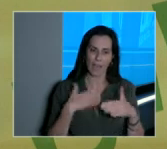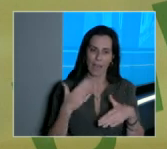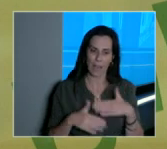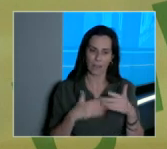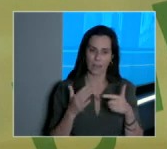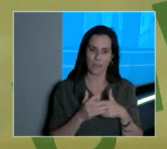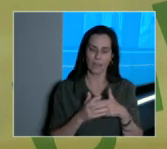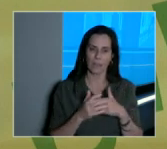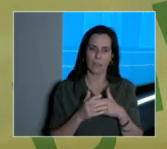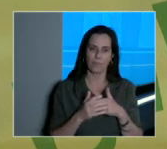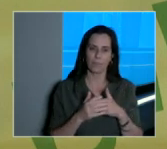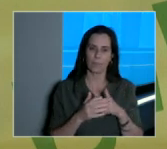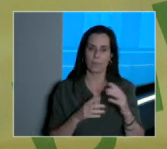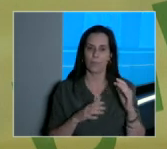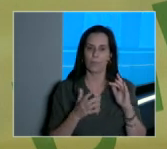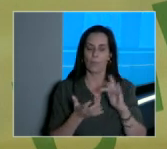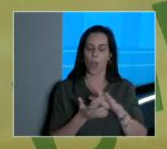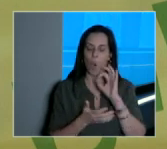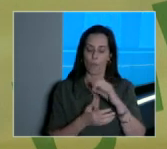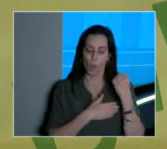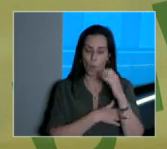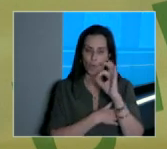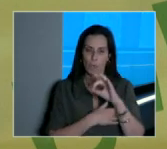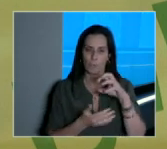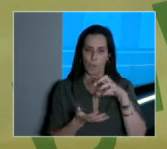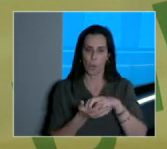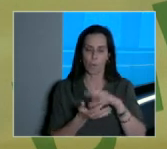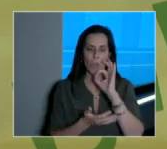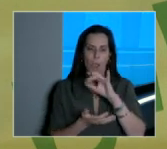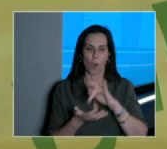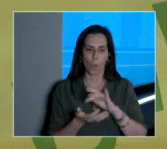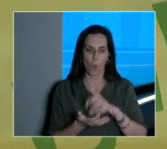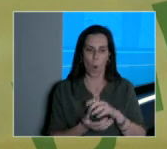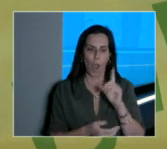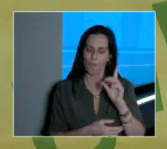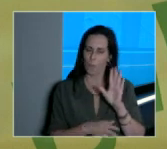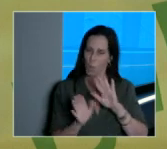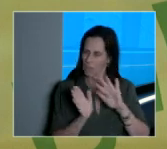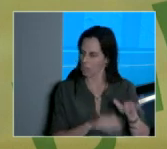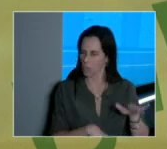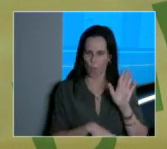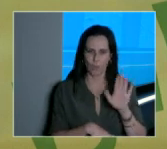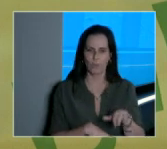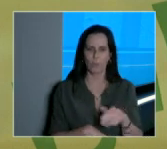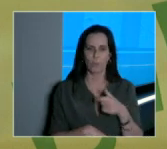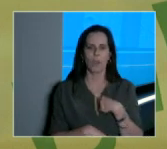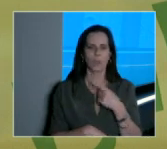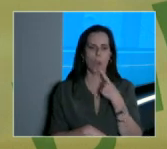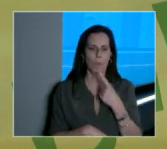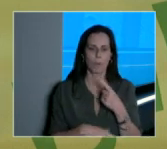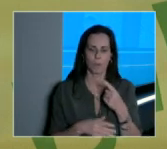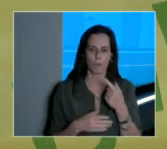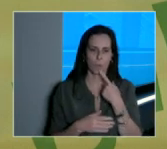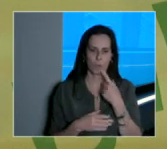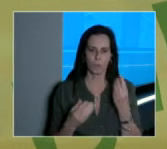לבוא ולשלוט ולמקד את כוחו במוקדי ובמנגנוני הכוח השונים. אבל בוא נעזוב עכשיו את זה, אני מדבר בצורה